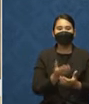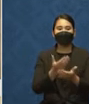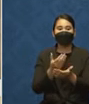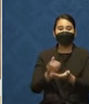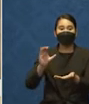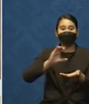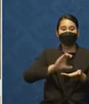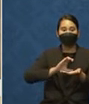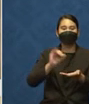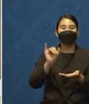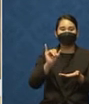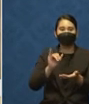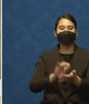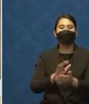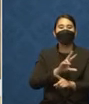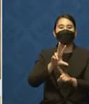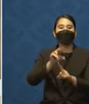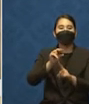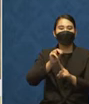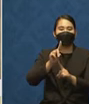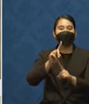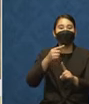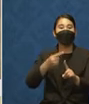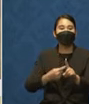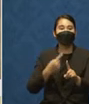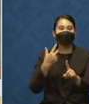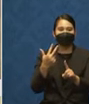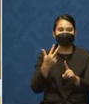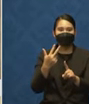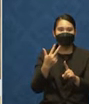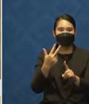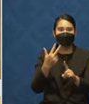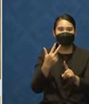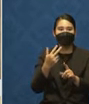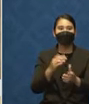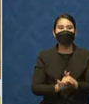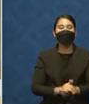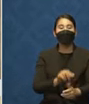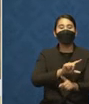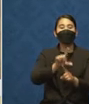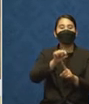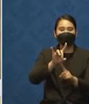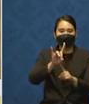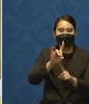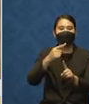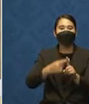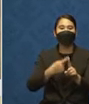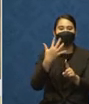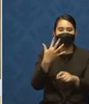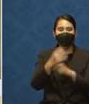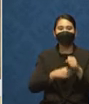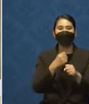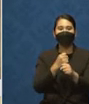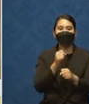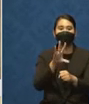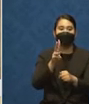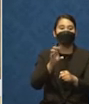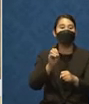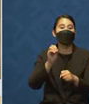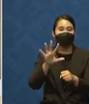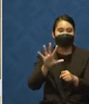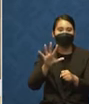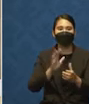ภาวันที่31พฤษภาที่ผ่านมาวันที่28พฤษภา65เนี่ยนะครับ